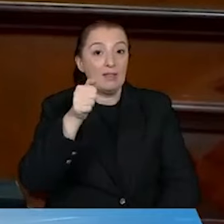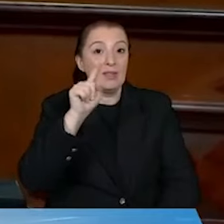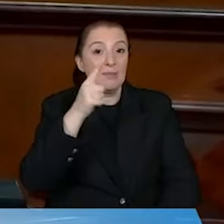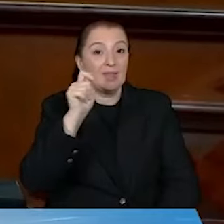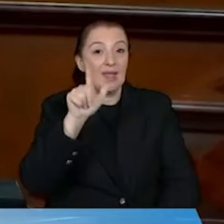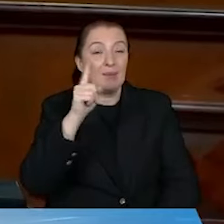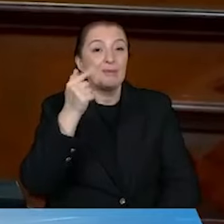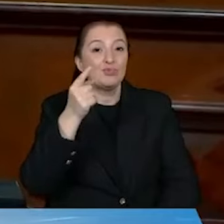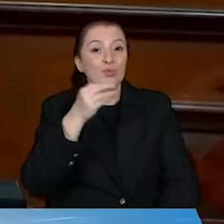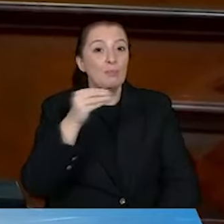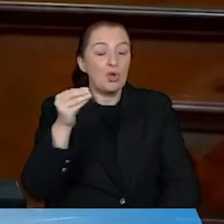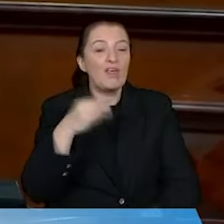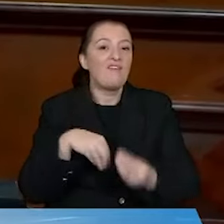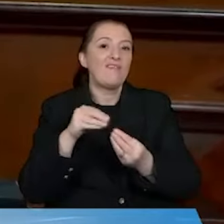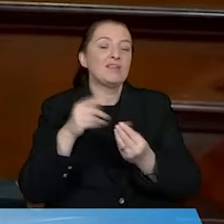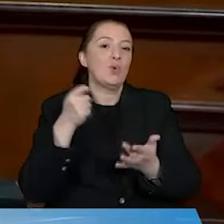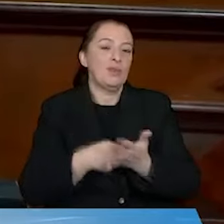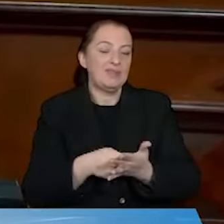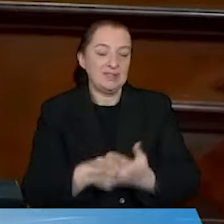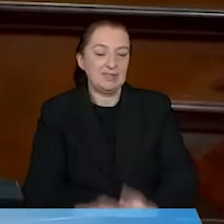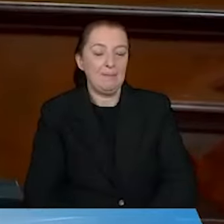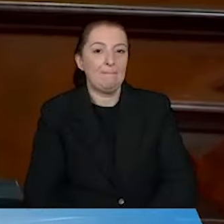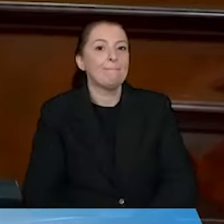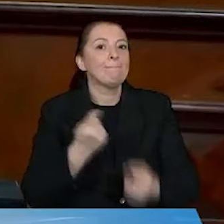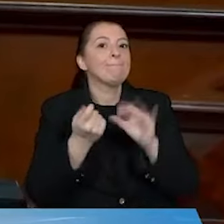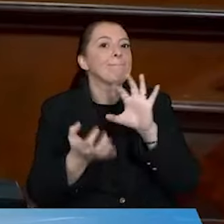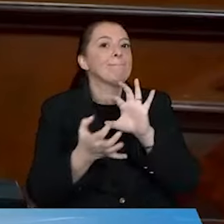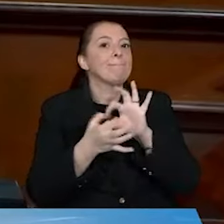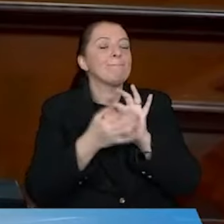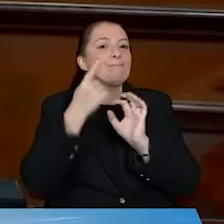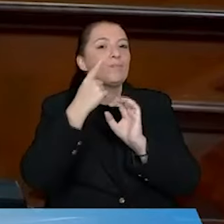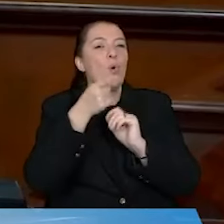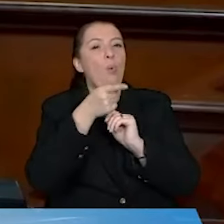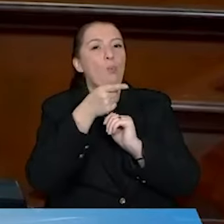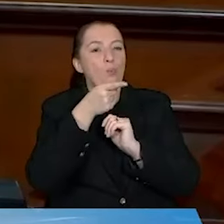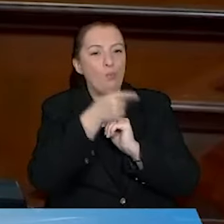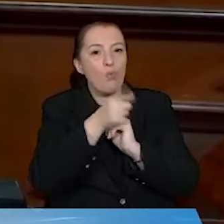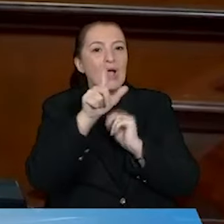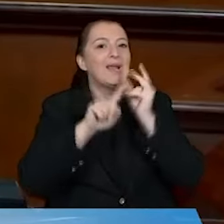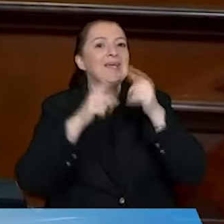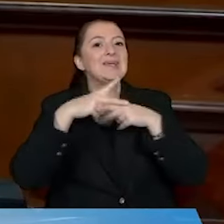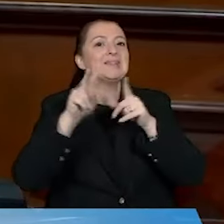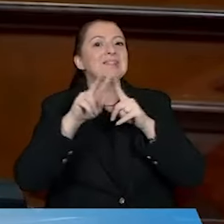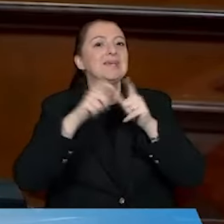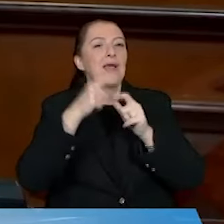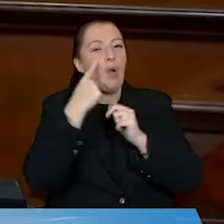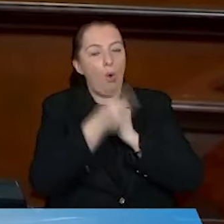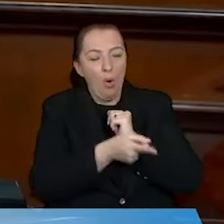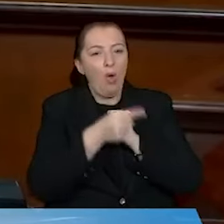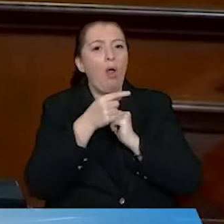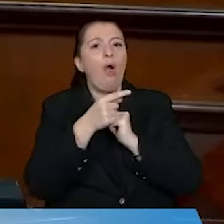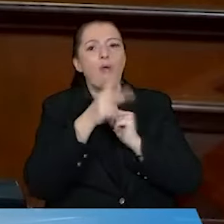milyon lirası faiz ödemesi. İştirak şirketleri leasing yolu ile finansman sağlamayı bir metot haline getirmişler. Ve bu